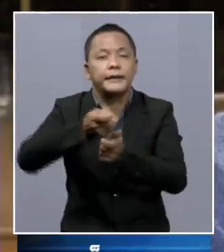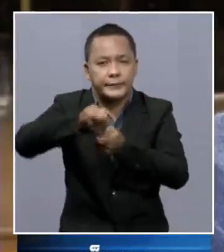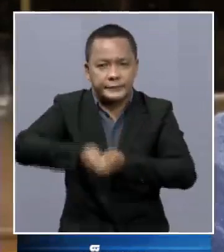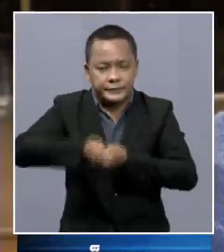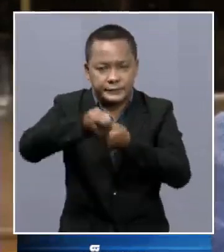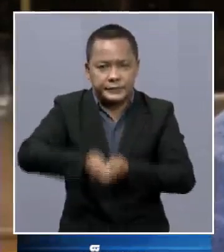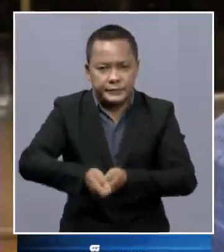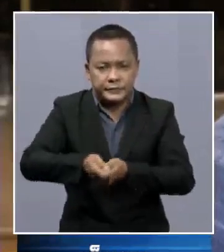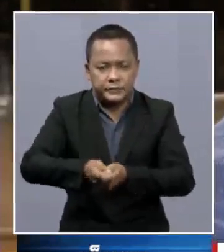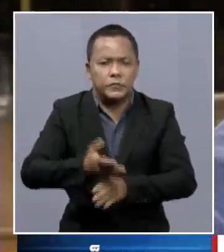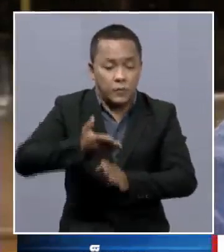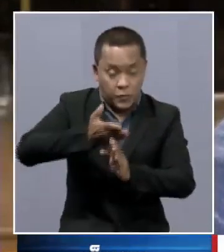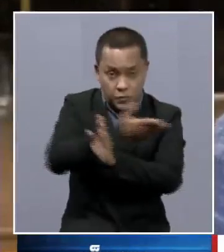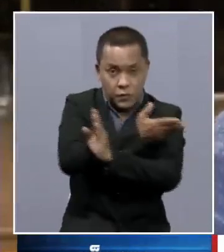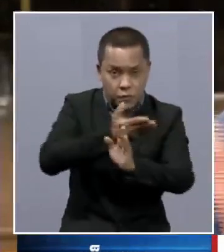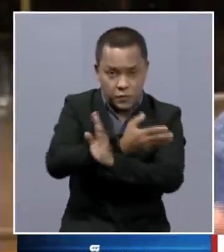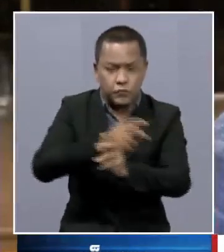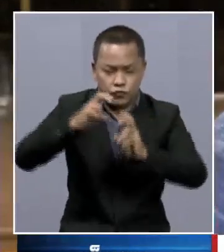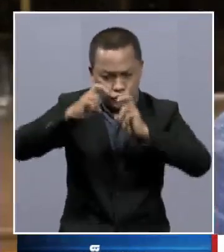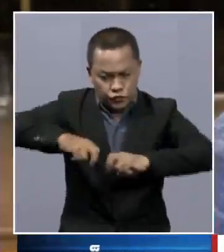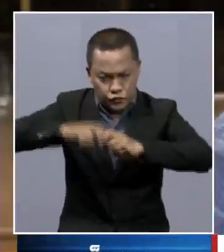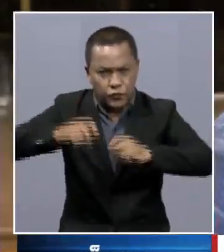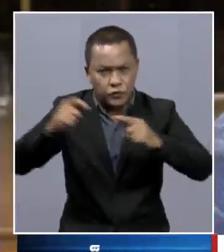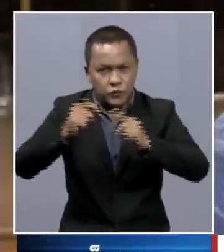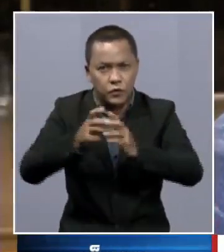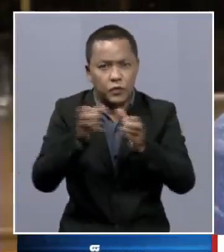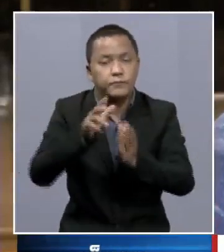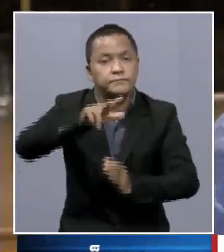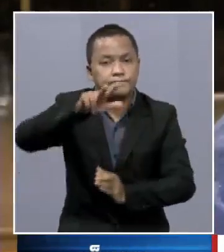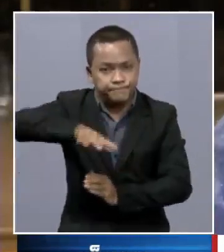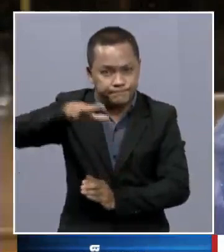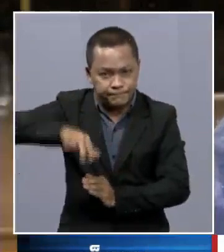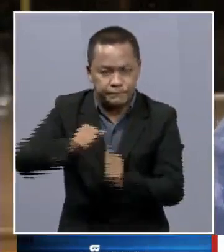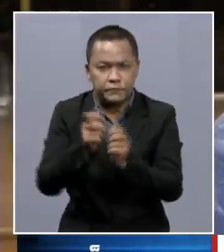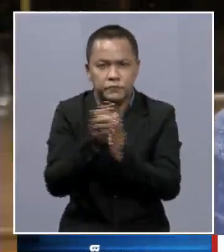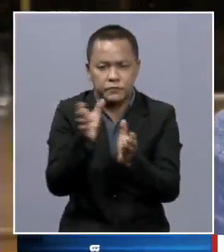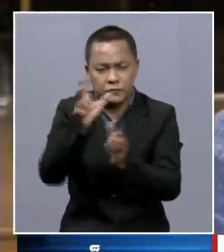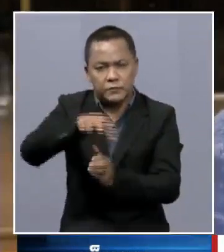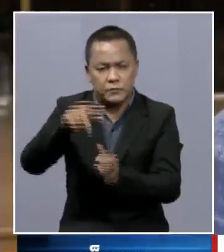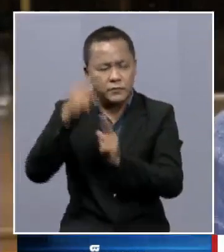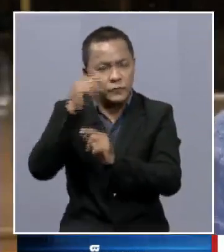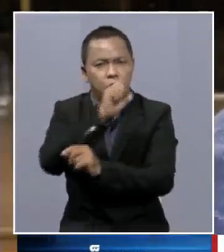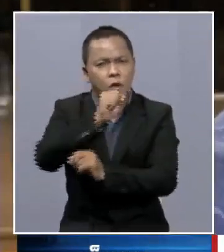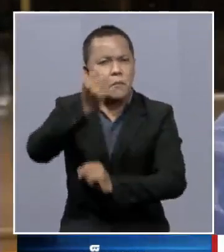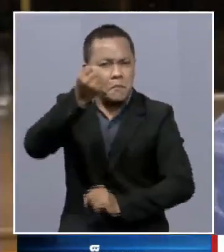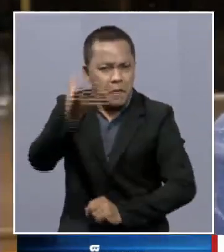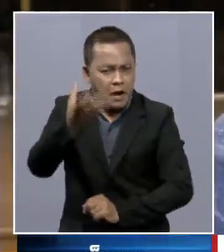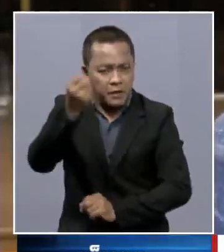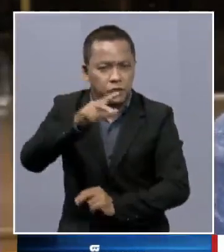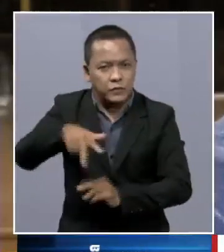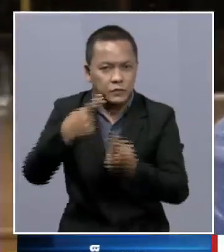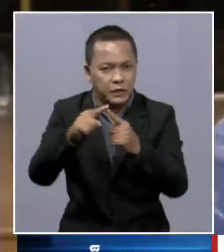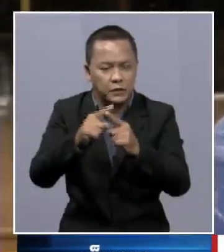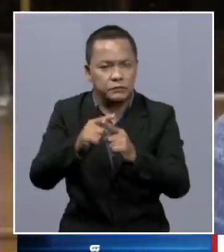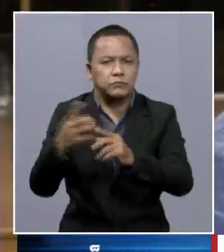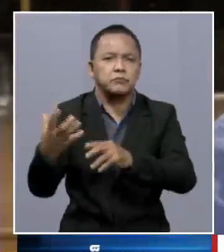สาห์อาจาร์เคยวิเคระ tag beratehao whatsพรัเพื่อไทย adminวาจะได้สสอมากที่สุด แต่